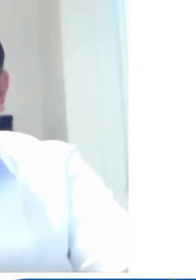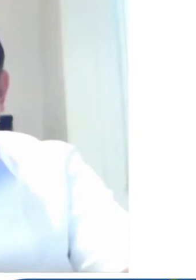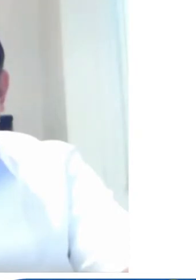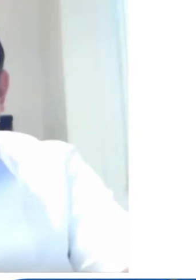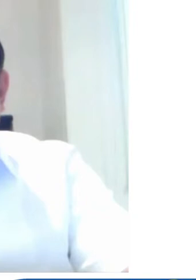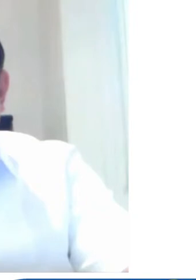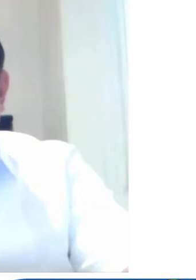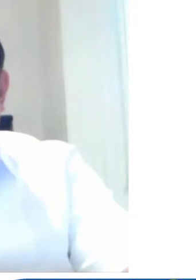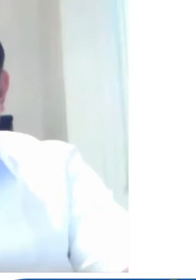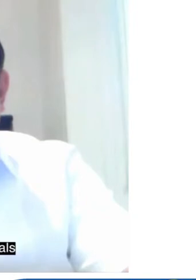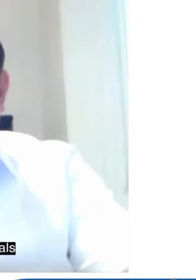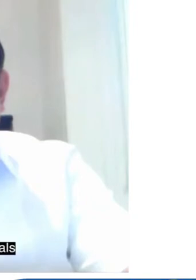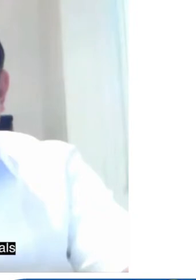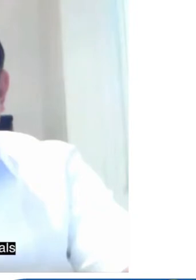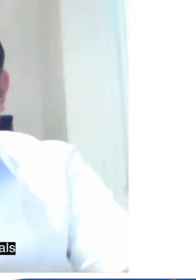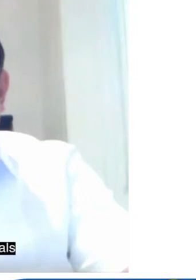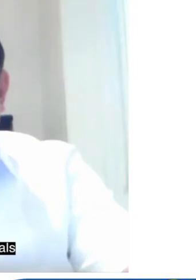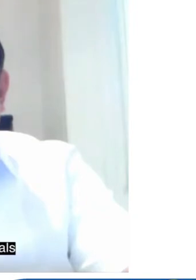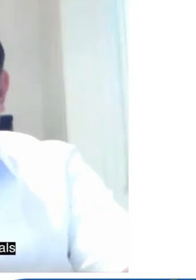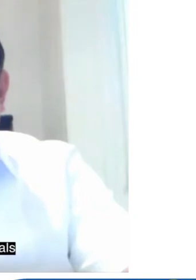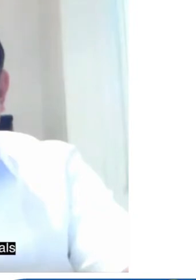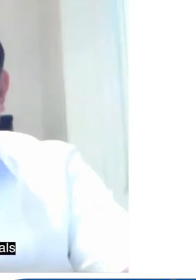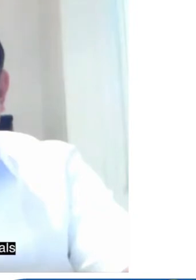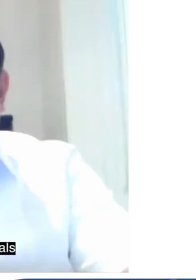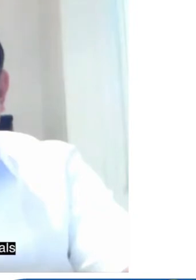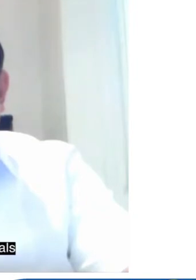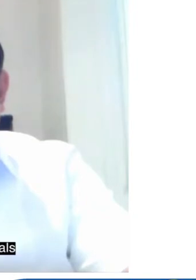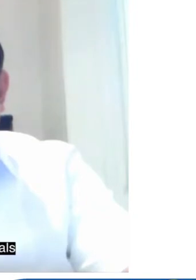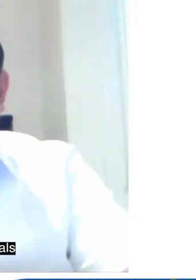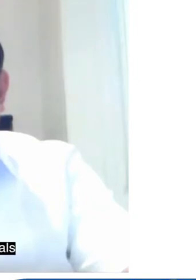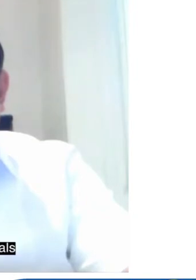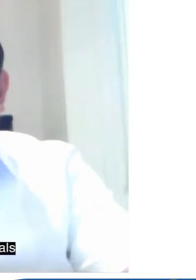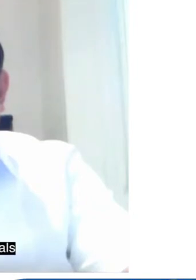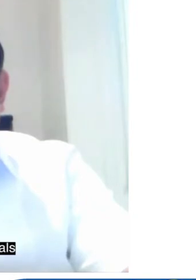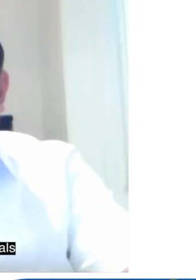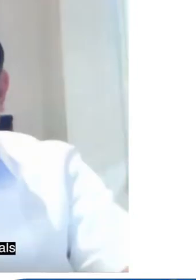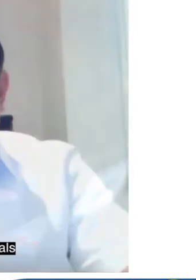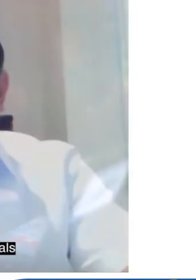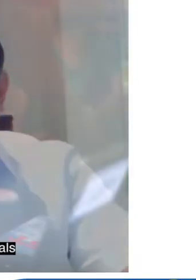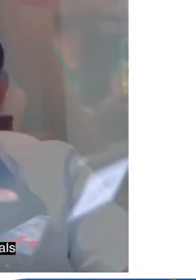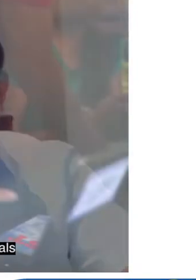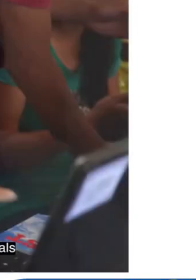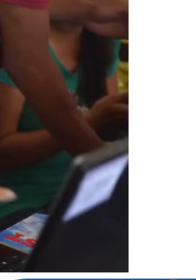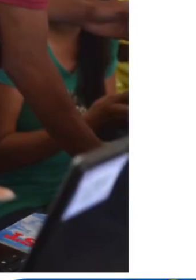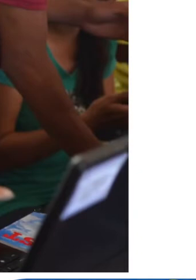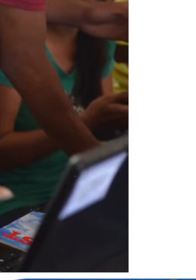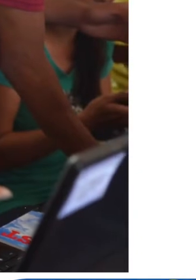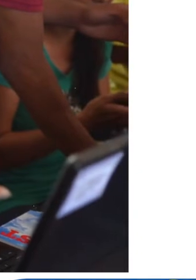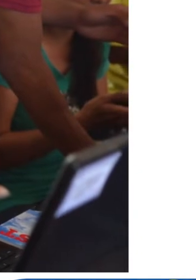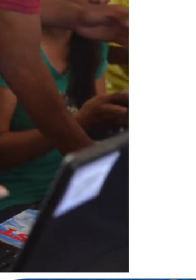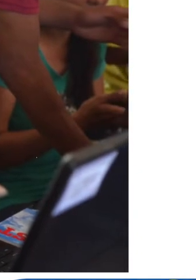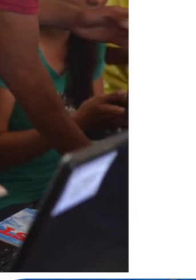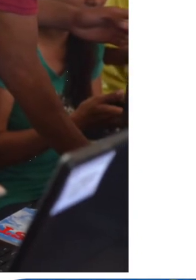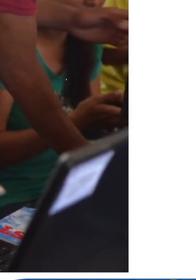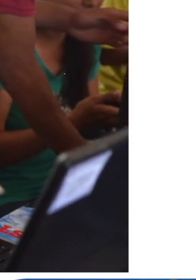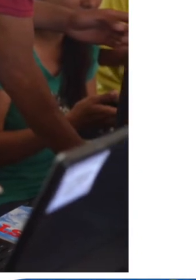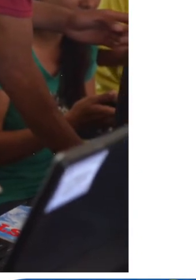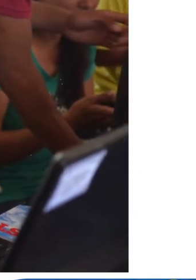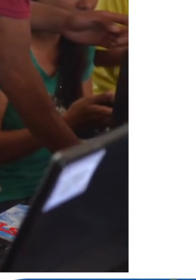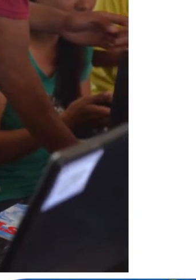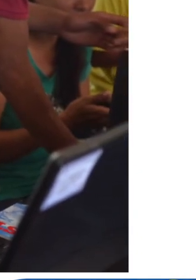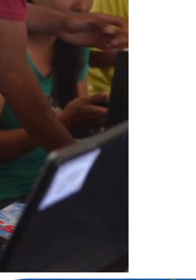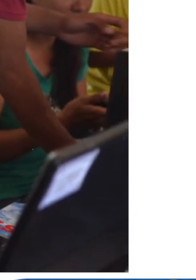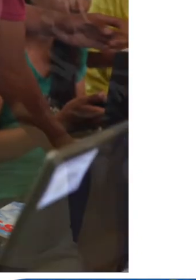DOST Starbucks, ang laking bagay na noon to really make engaging materials para lalong ganahan ang mga